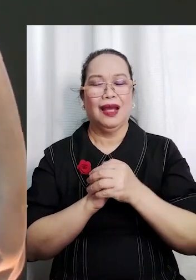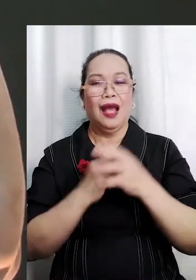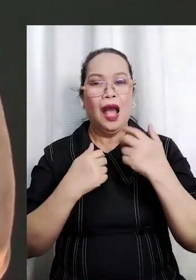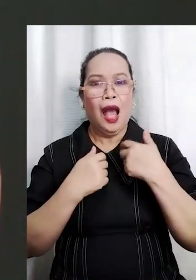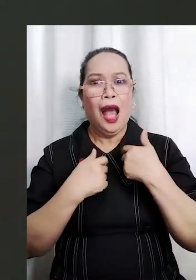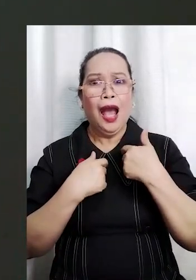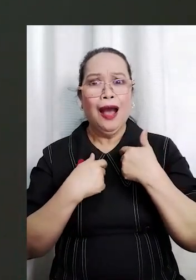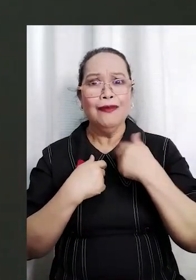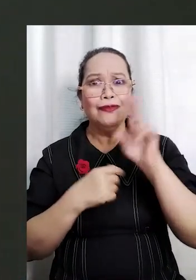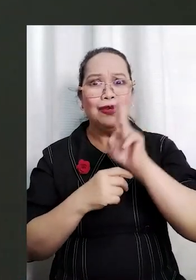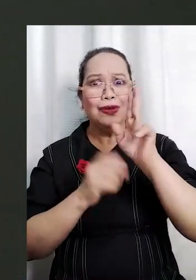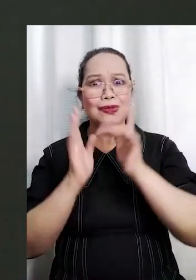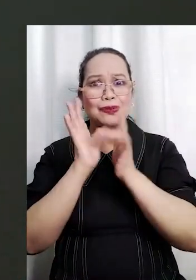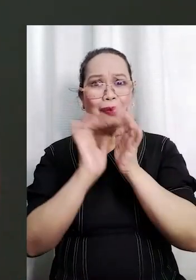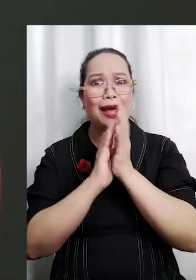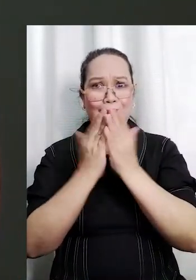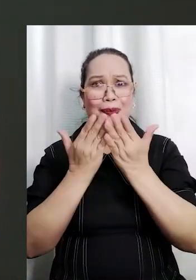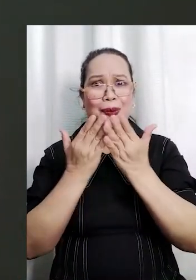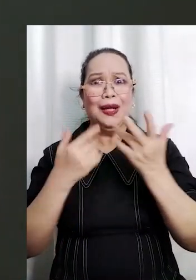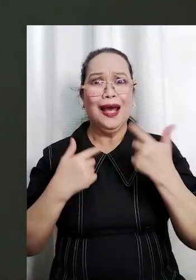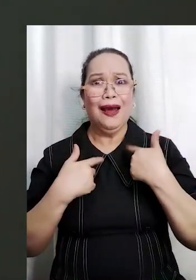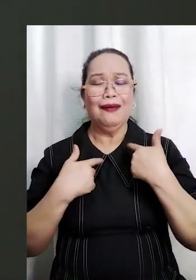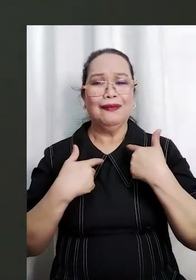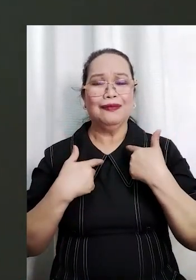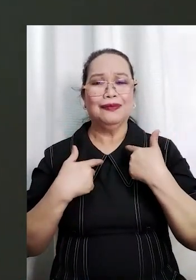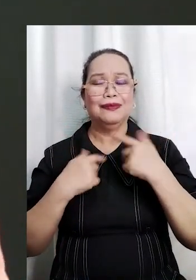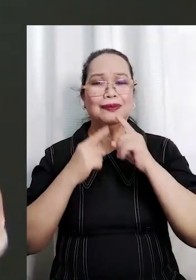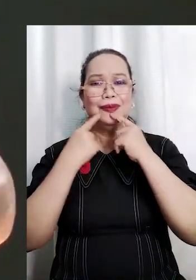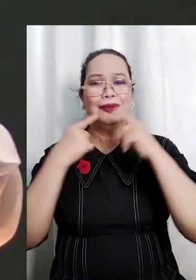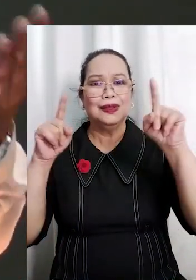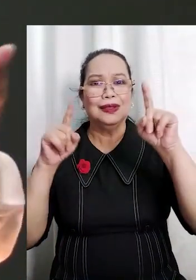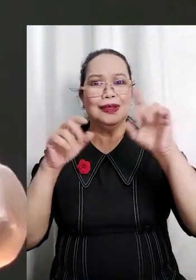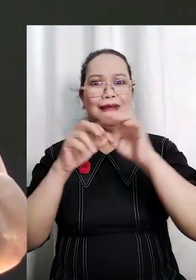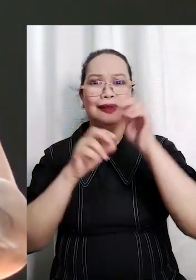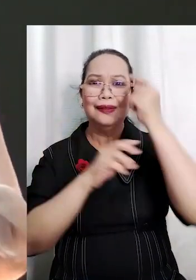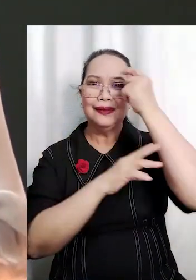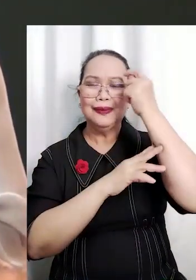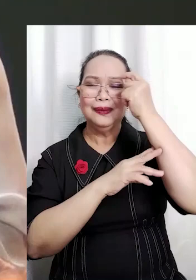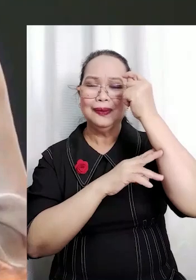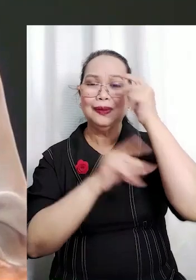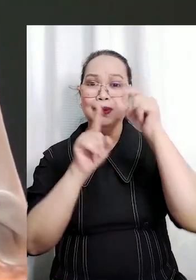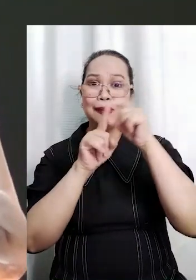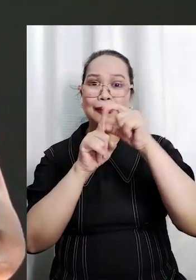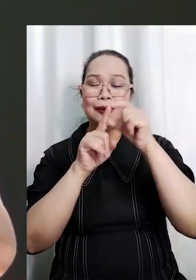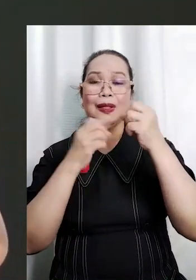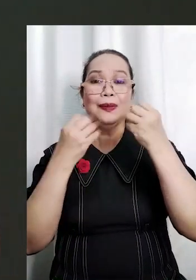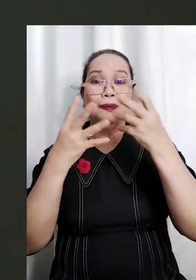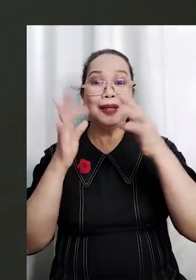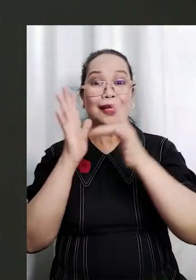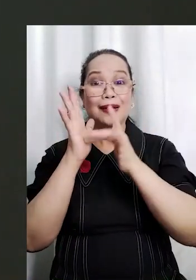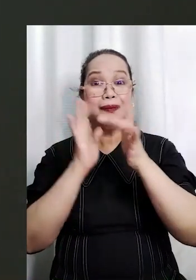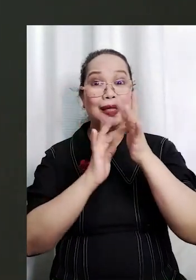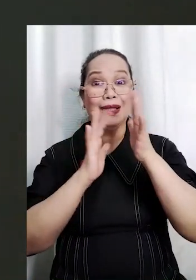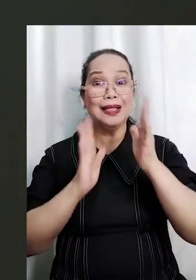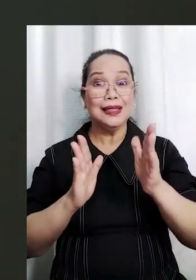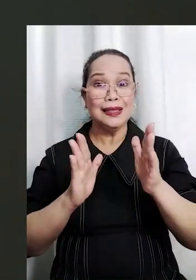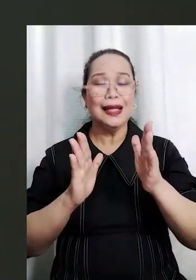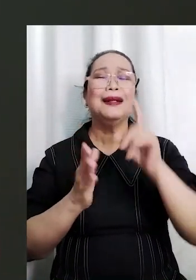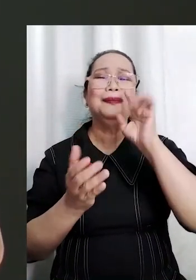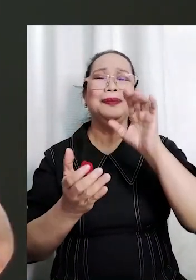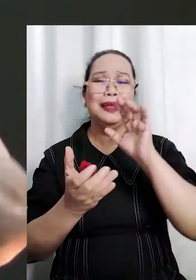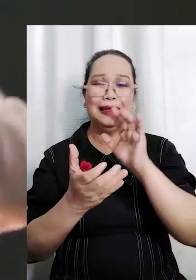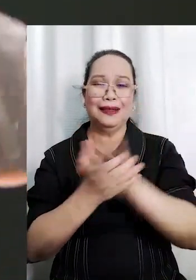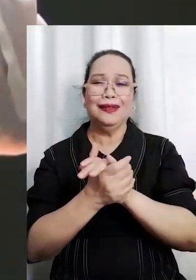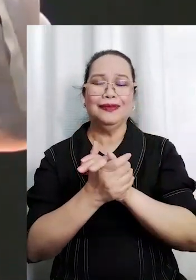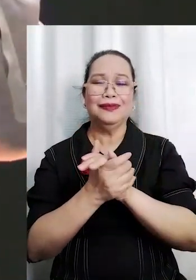na yan, gumagamit pa ng Bible. At mga theological terms, kaya maraming mga Kristiyano kumakagat